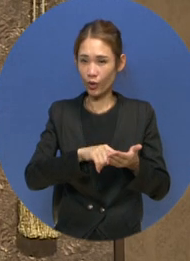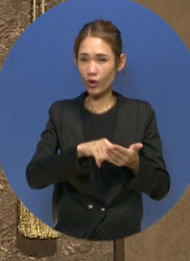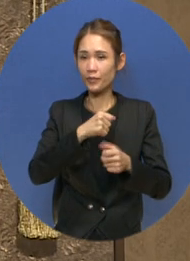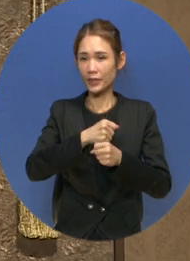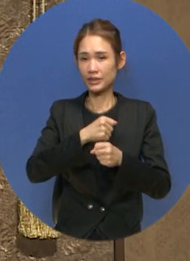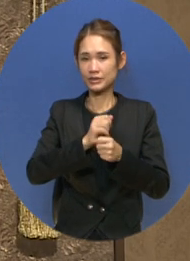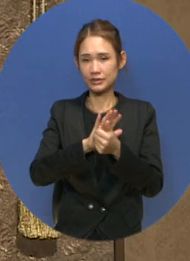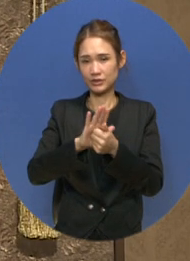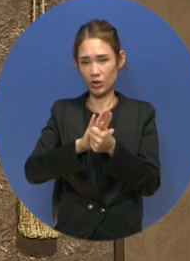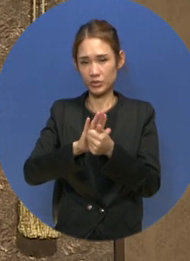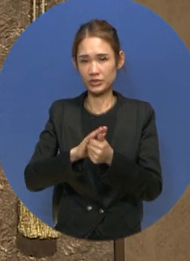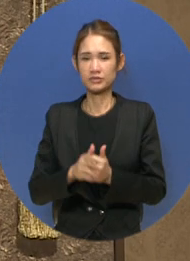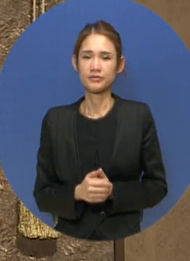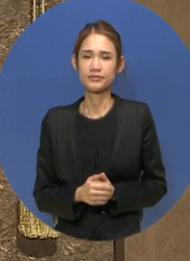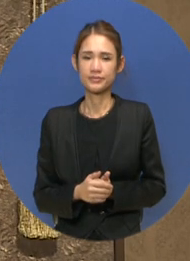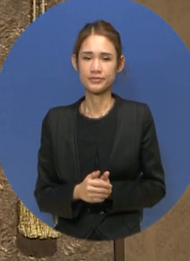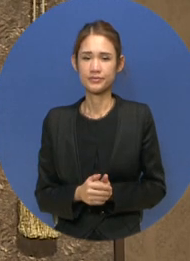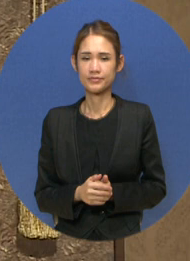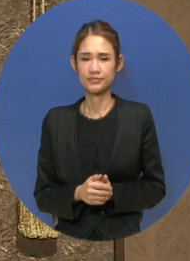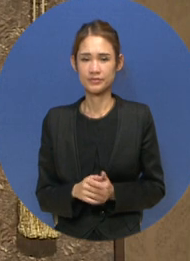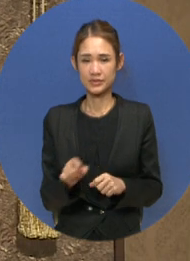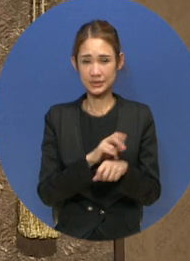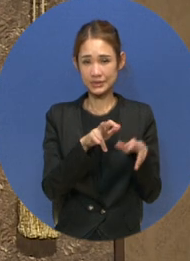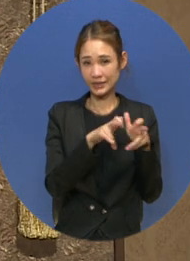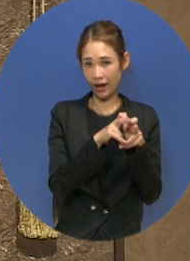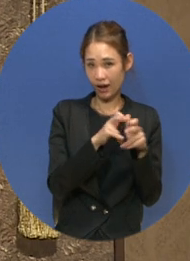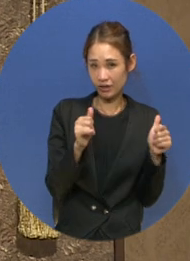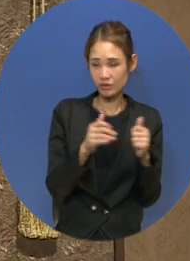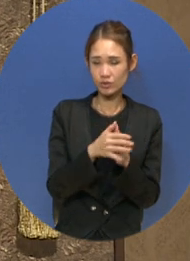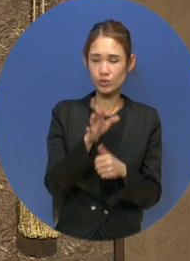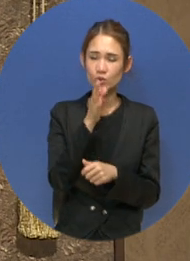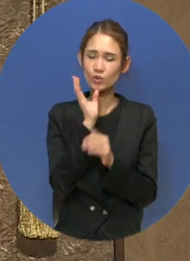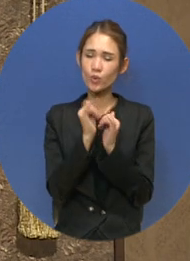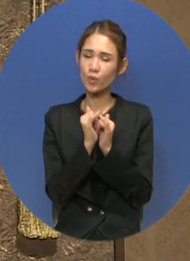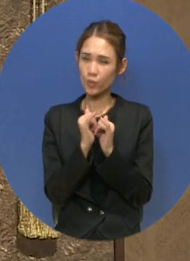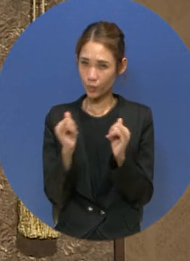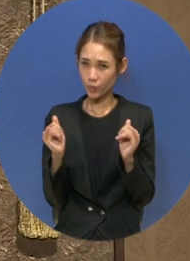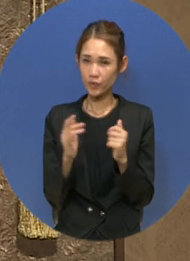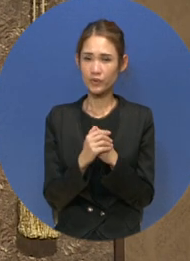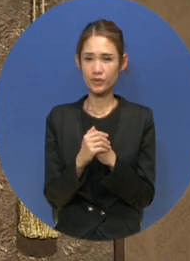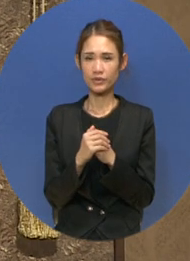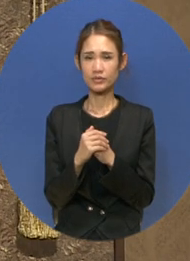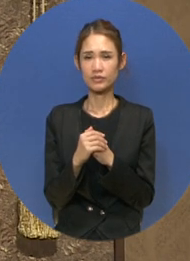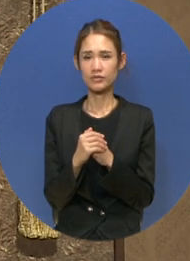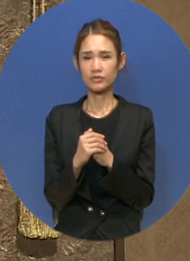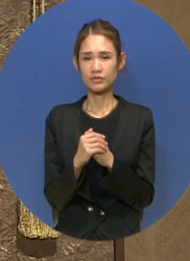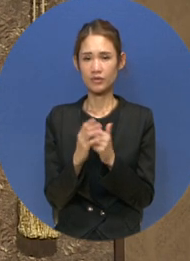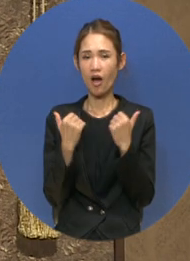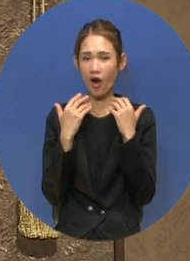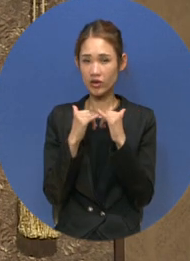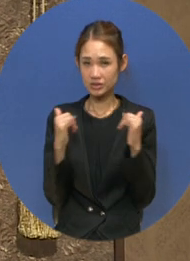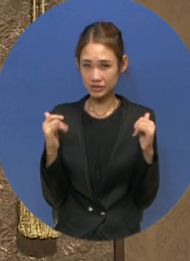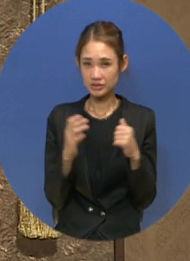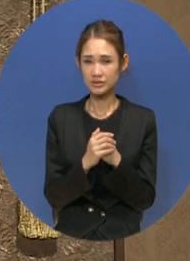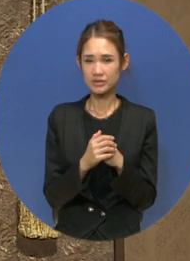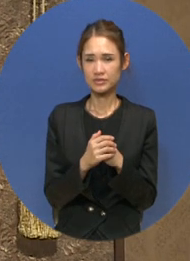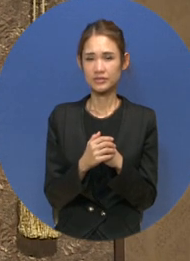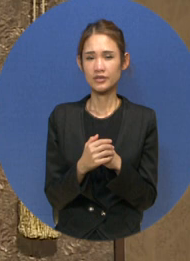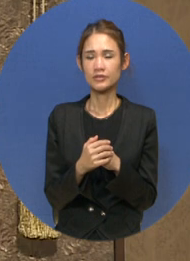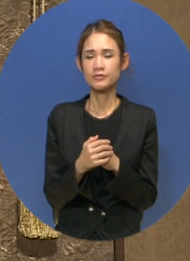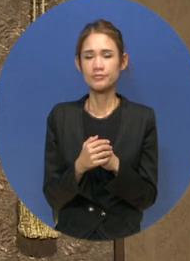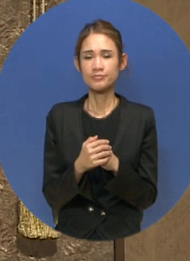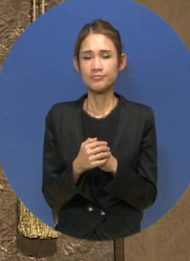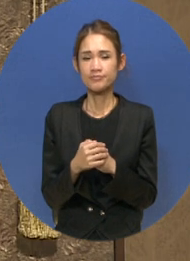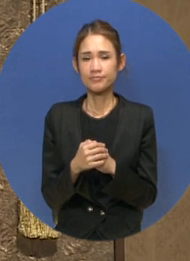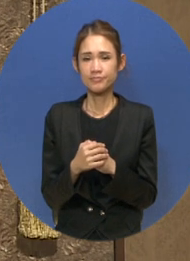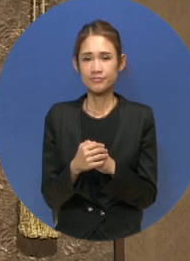서비스 프로그램이라고 볼 수 있고요. 특히 그 장애인뿐만 아니라 노인 어르신들이라든가